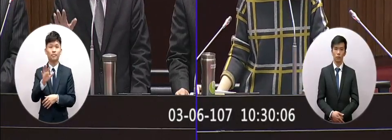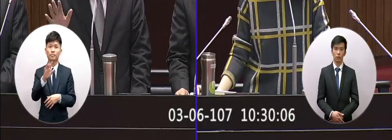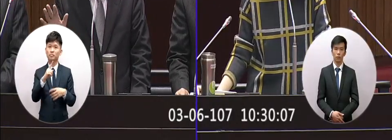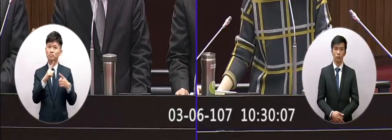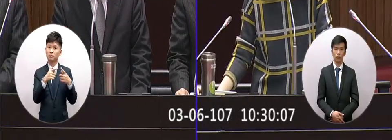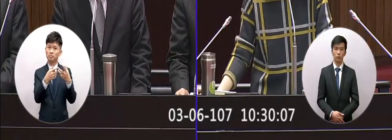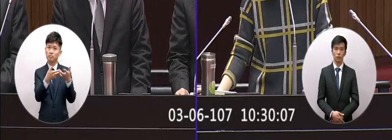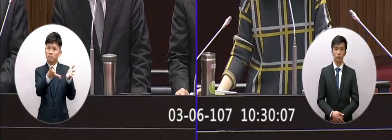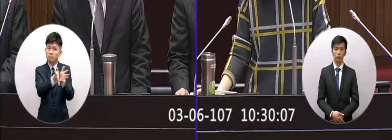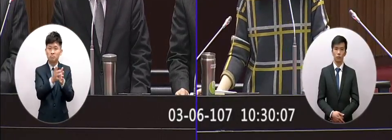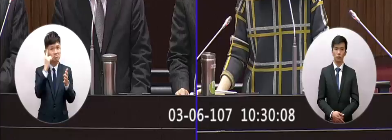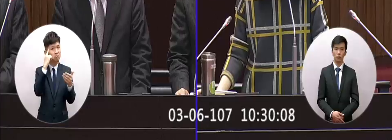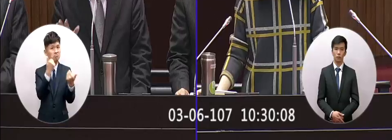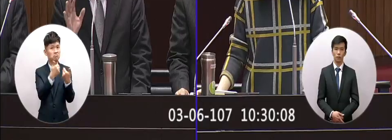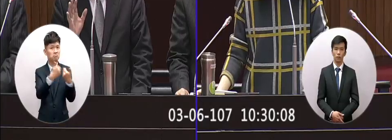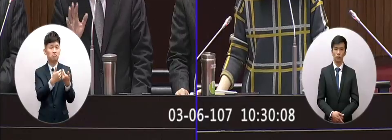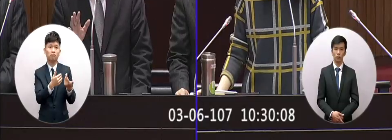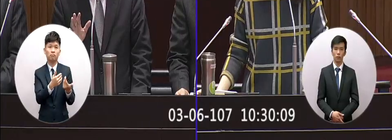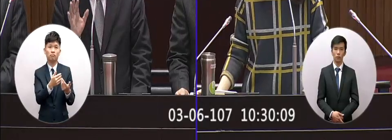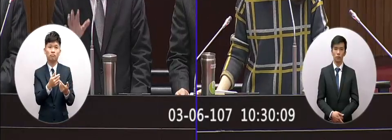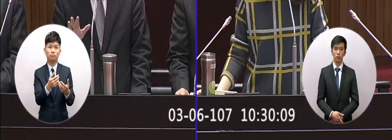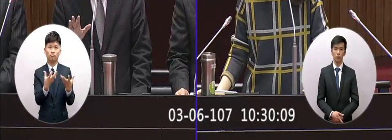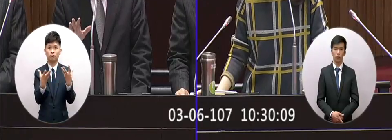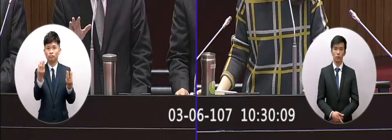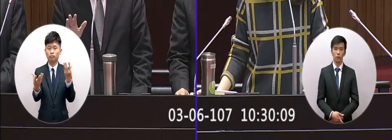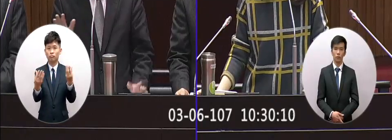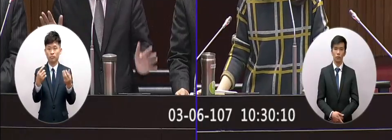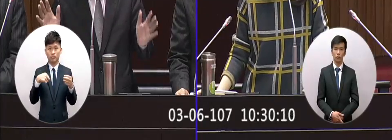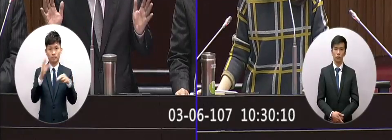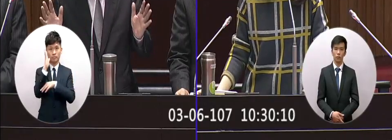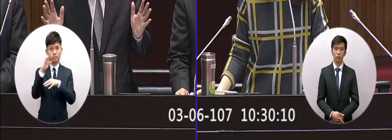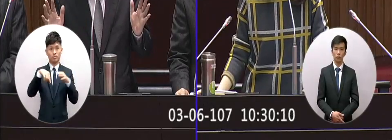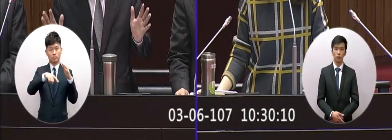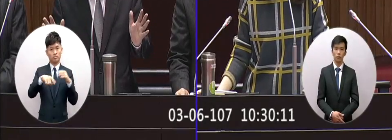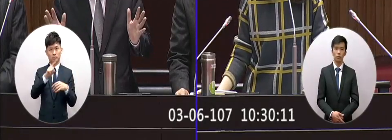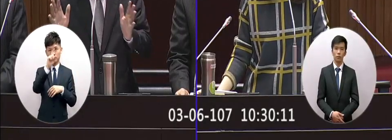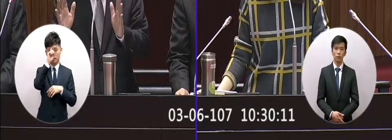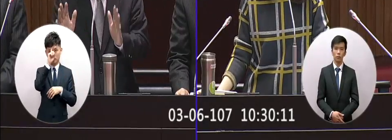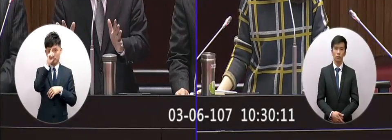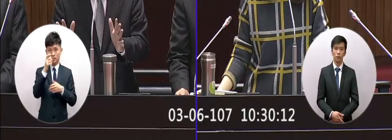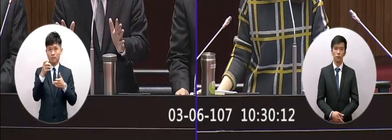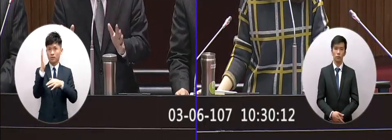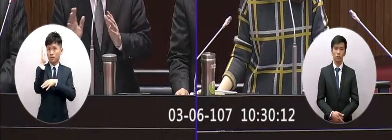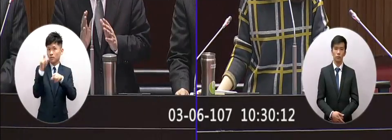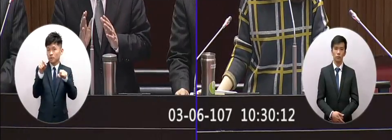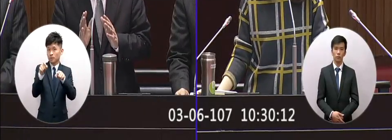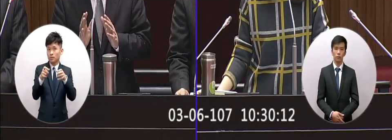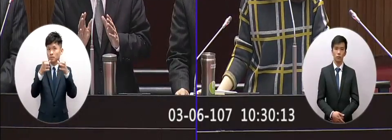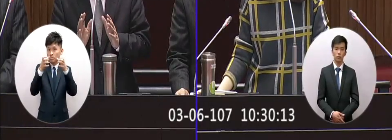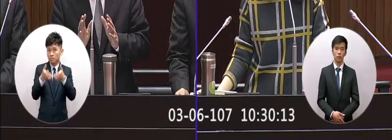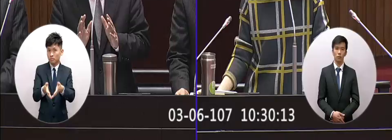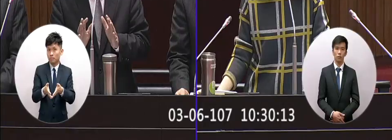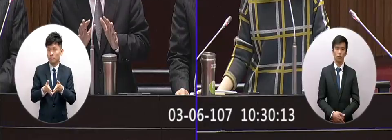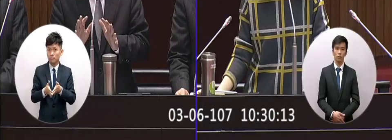些是不同的意见那我们行政院呢希望这样一个重大政策一旦上路不可